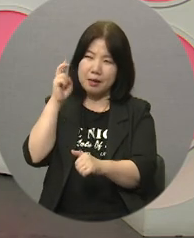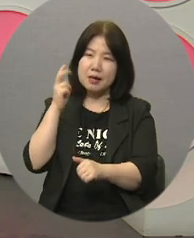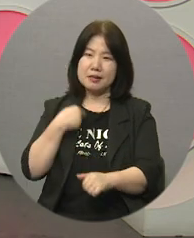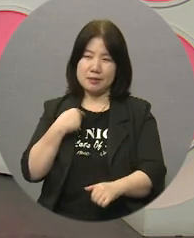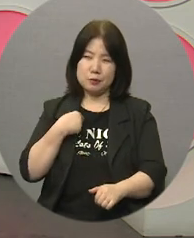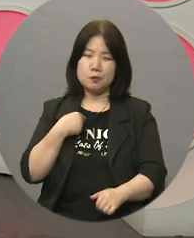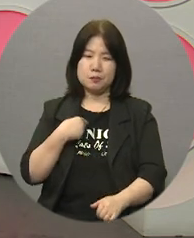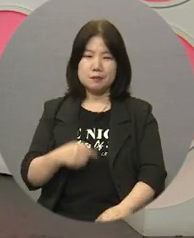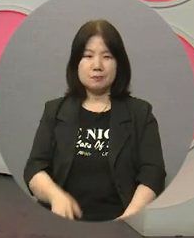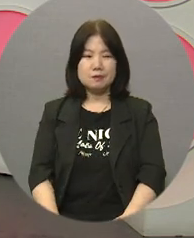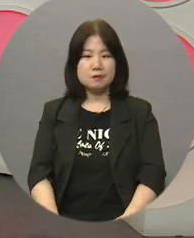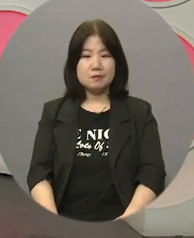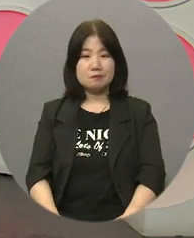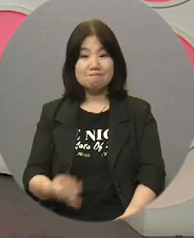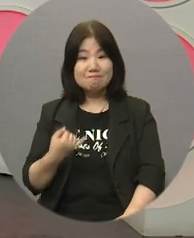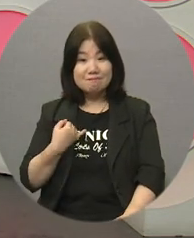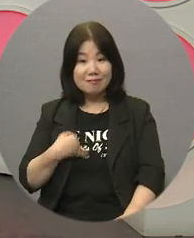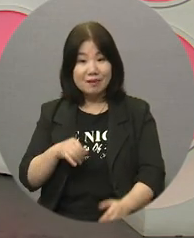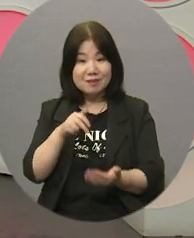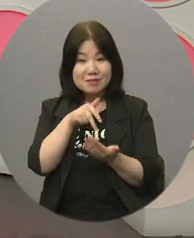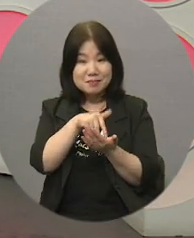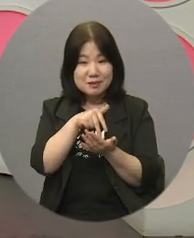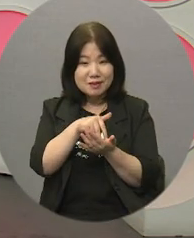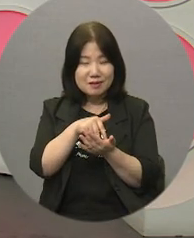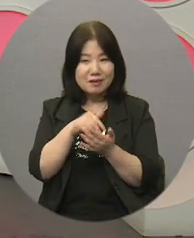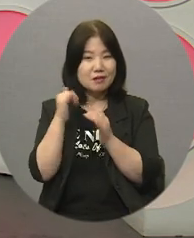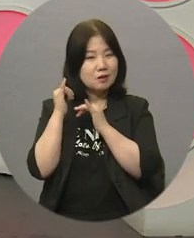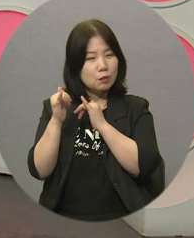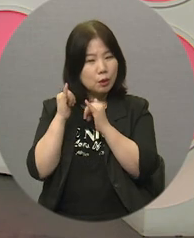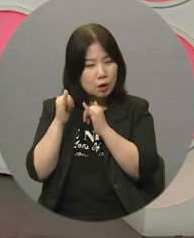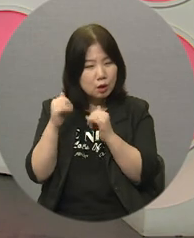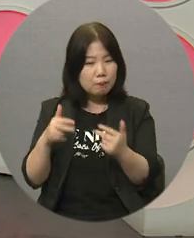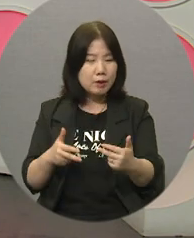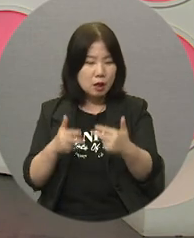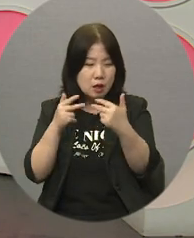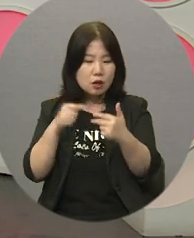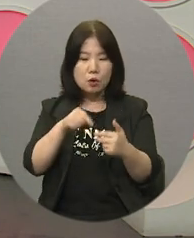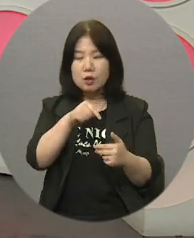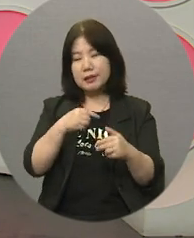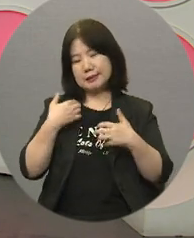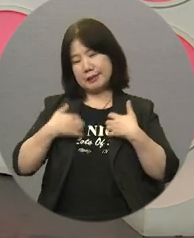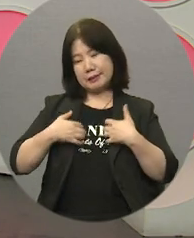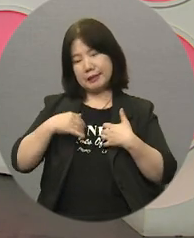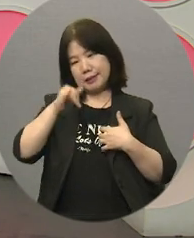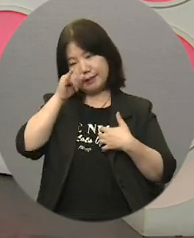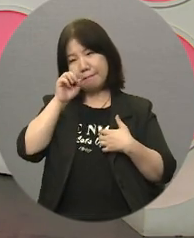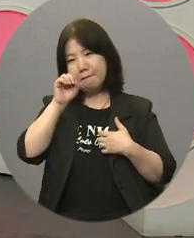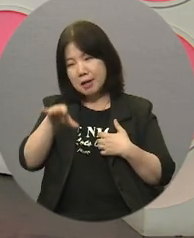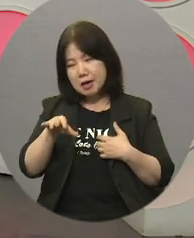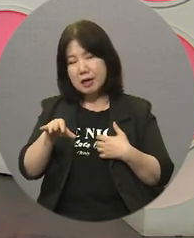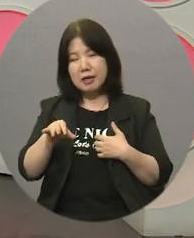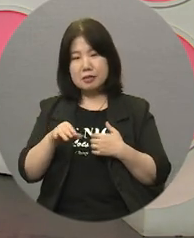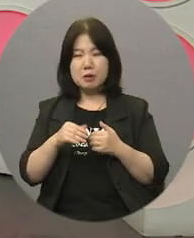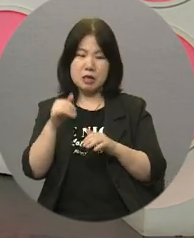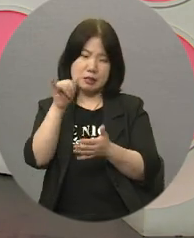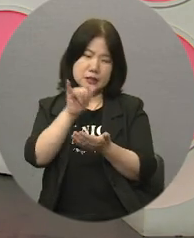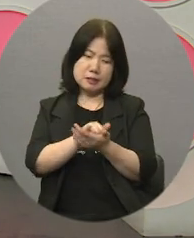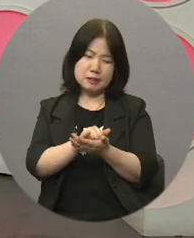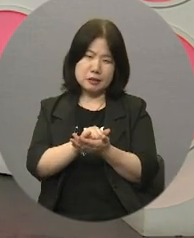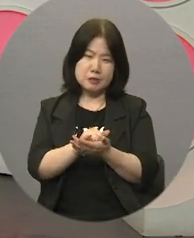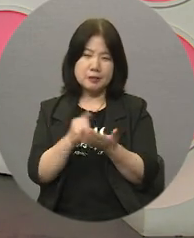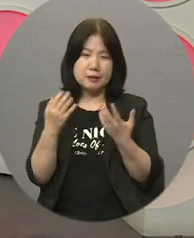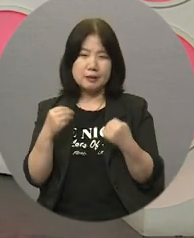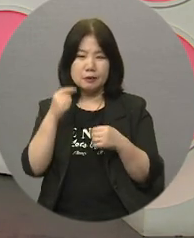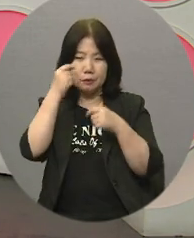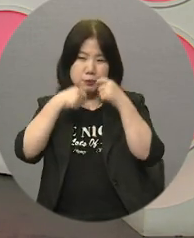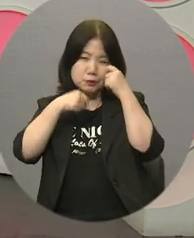그렇죠. 제가 봤을 때 그 따님 입장에서는 통화하면서 엄마 나 괜찮아 여기 재밌어 이렇게 하지만 그 전화 끊고 아마